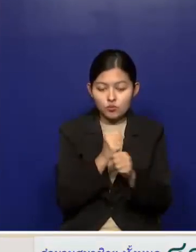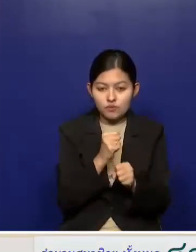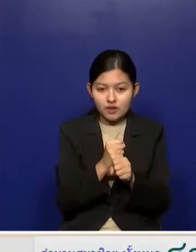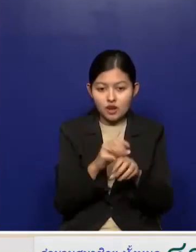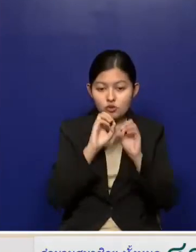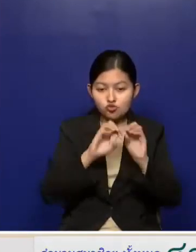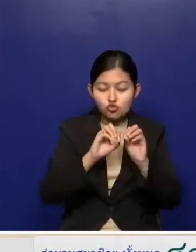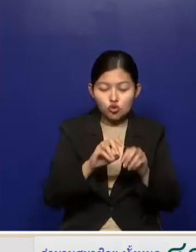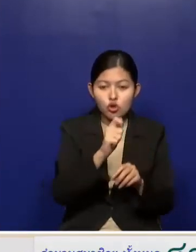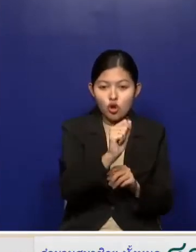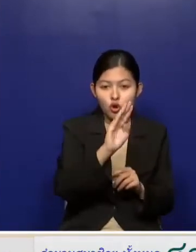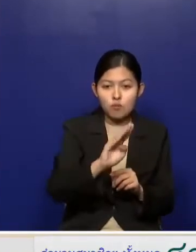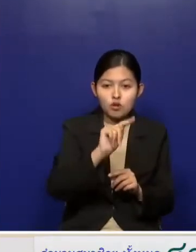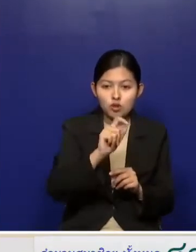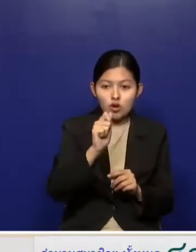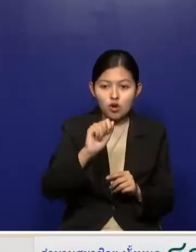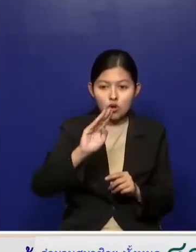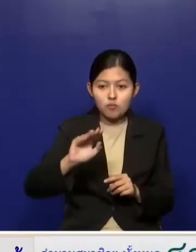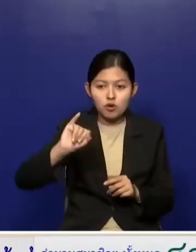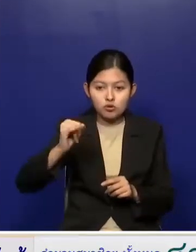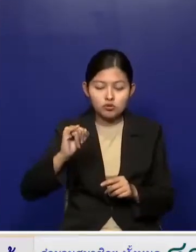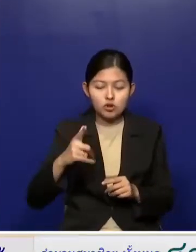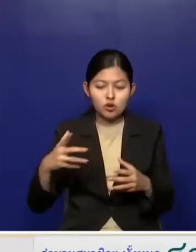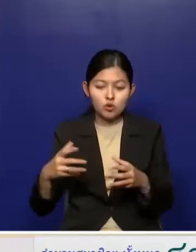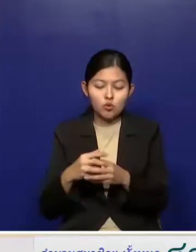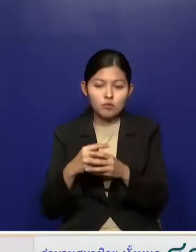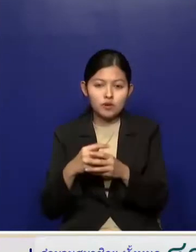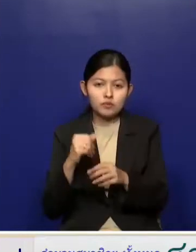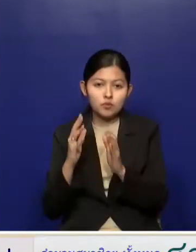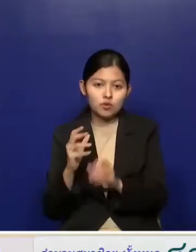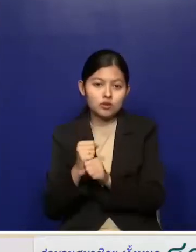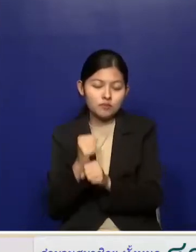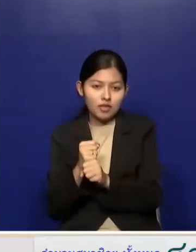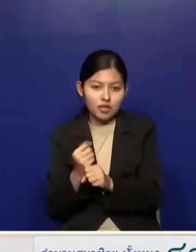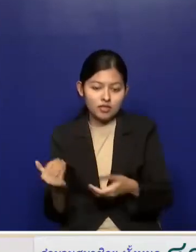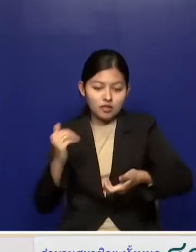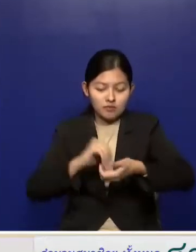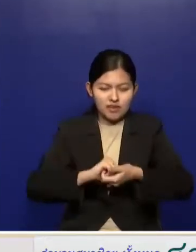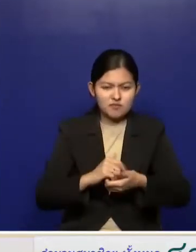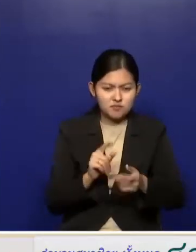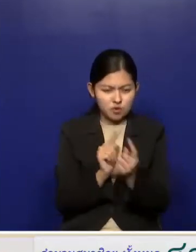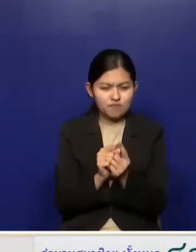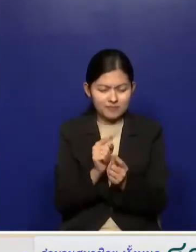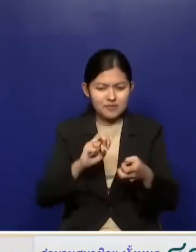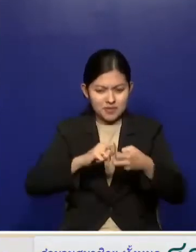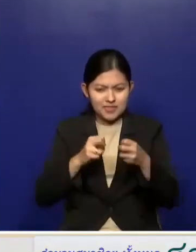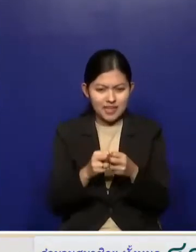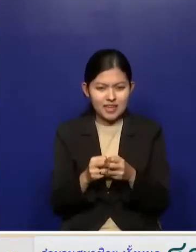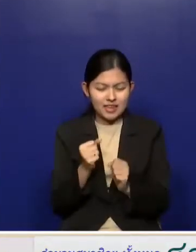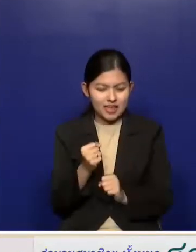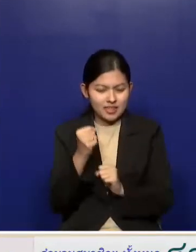เรเหผ relationship with P riceroอการเขีน